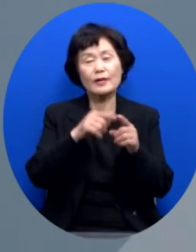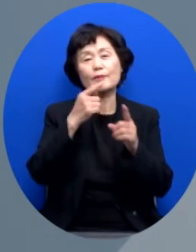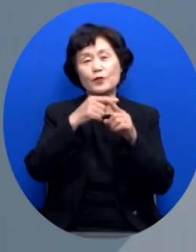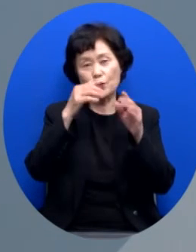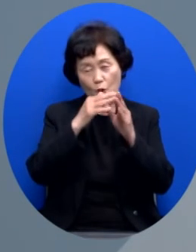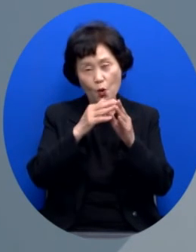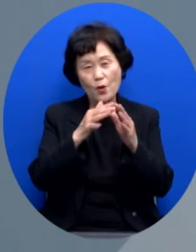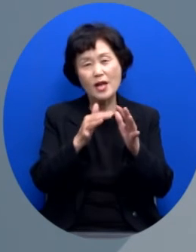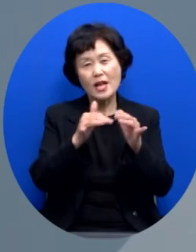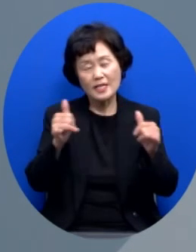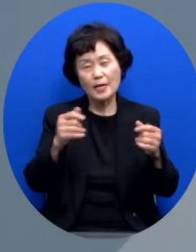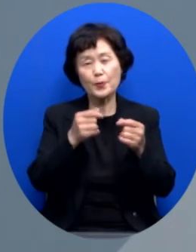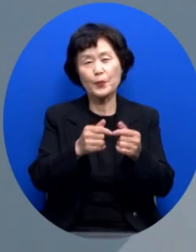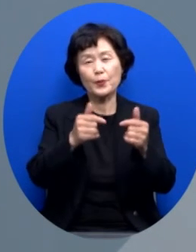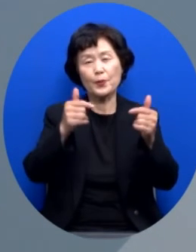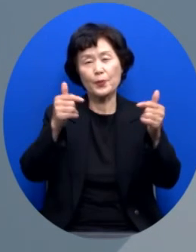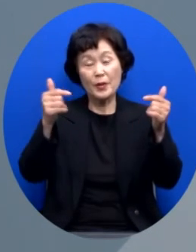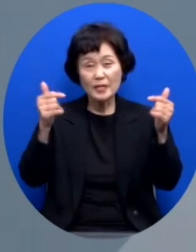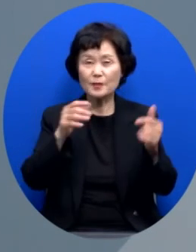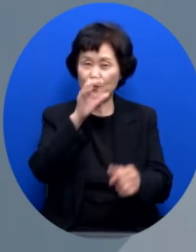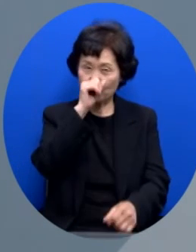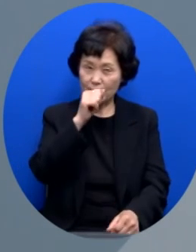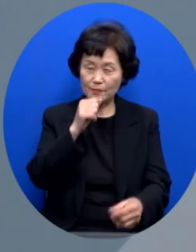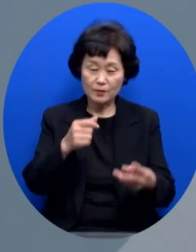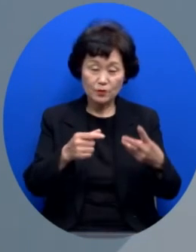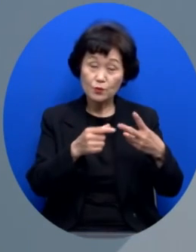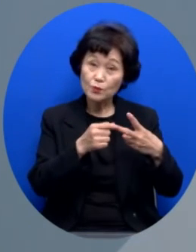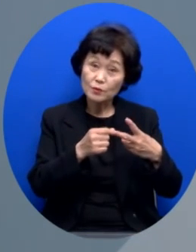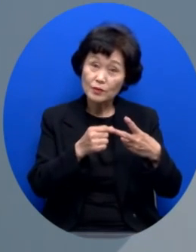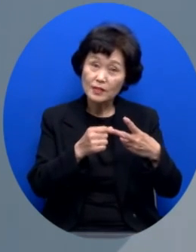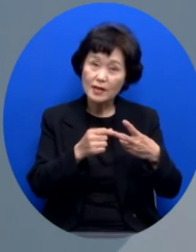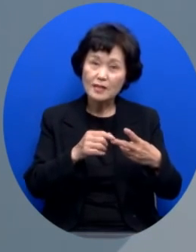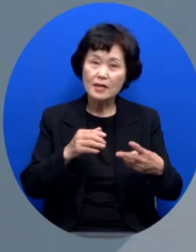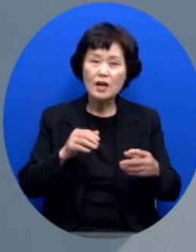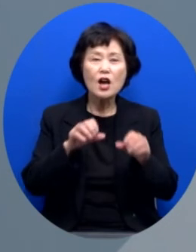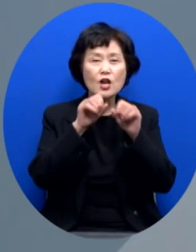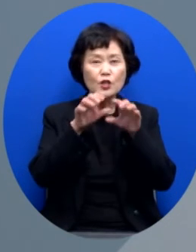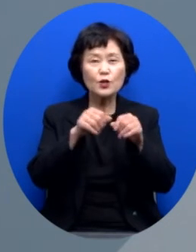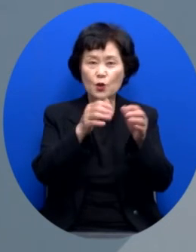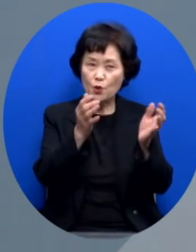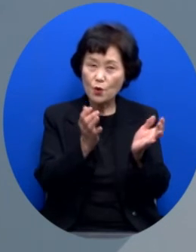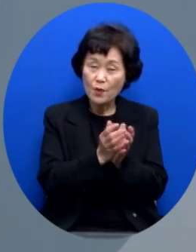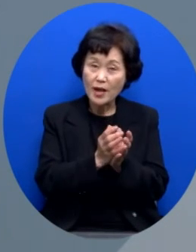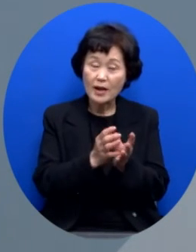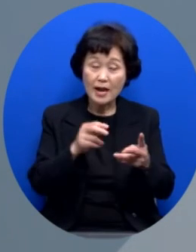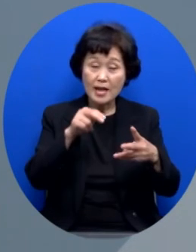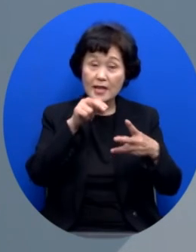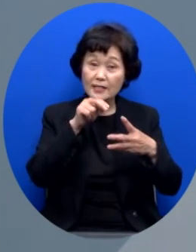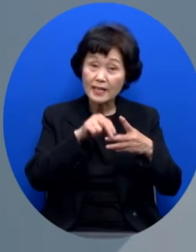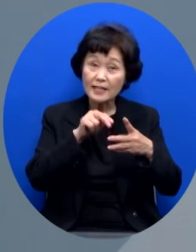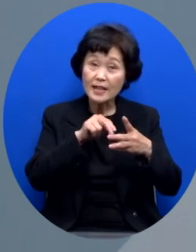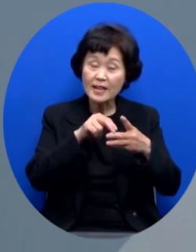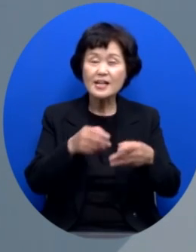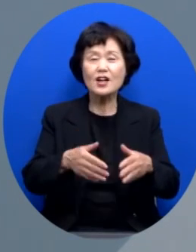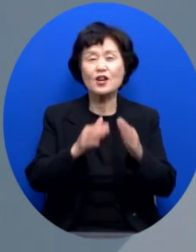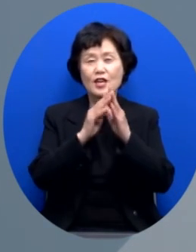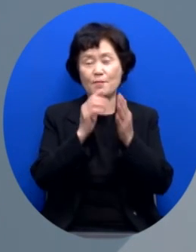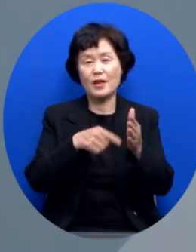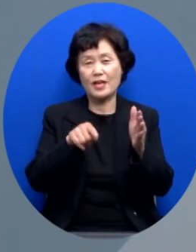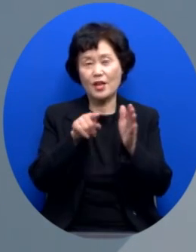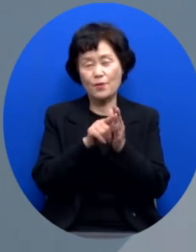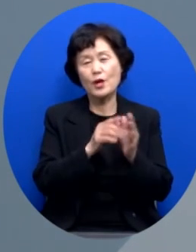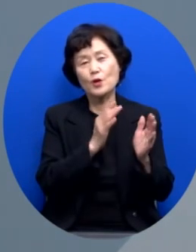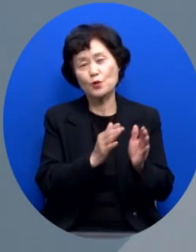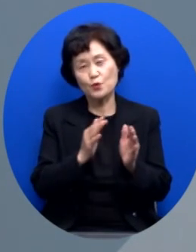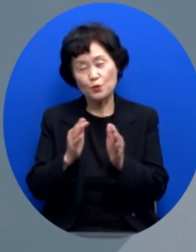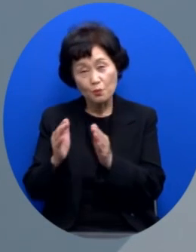사람이 많아졌으면 하는 바람이고요. 두 번째는 저희 선교회가 센터를 건립하기 위해서 여러 가지